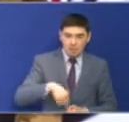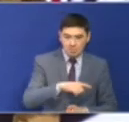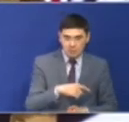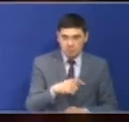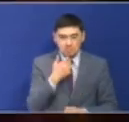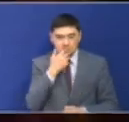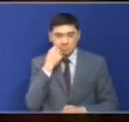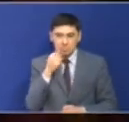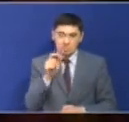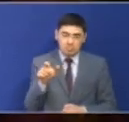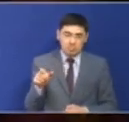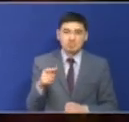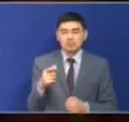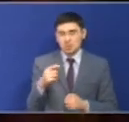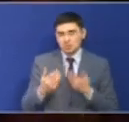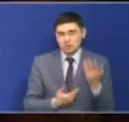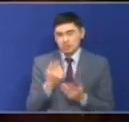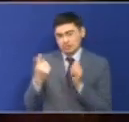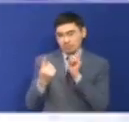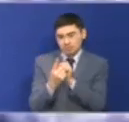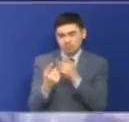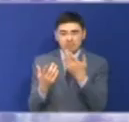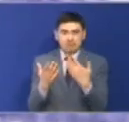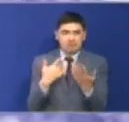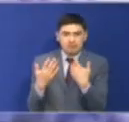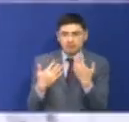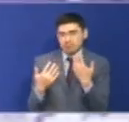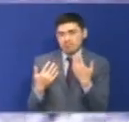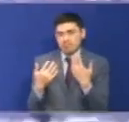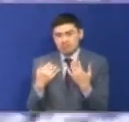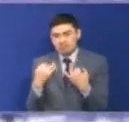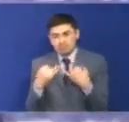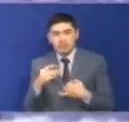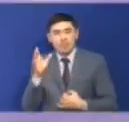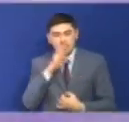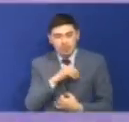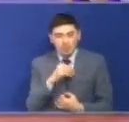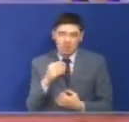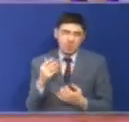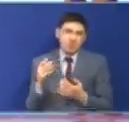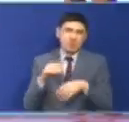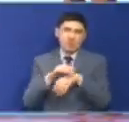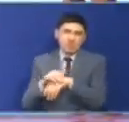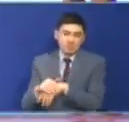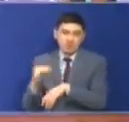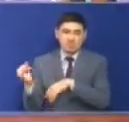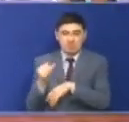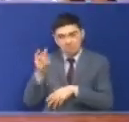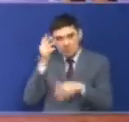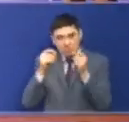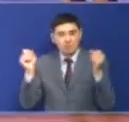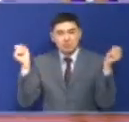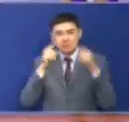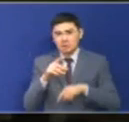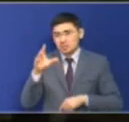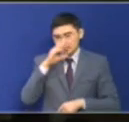отличную возможность пообщаться с непосредственными участниками тех событий и узнать новые интересные факты о той никому не